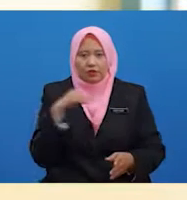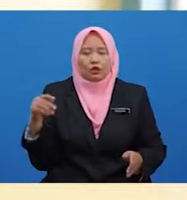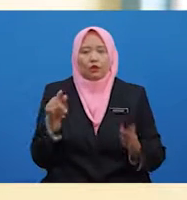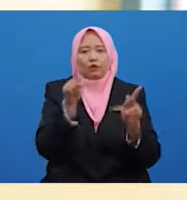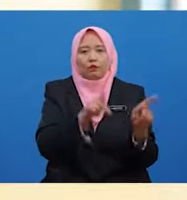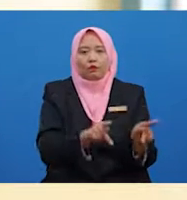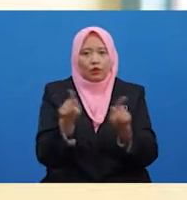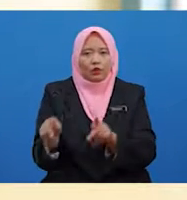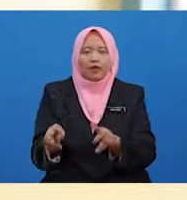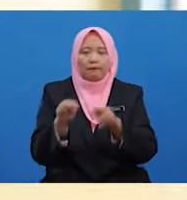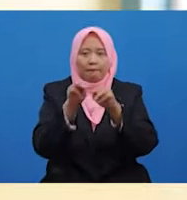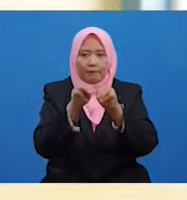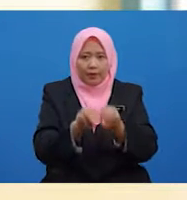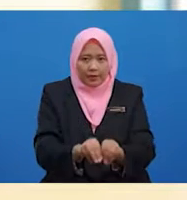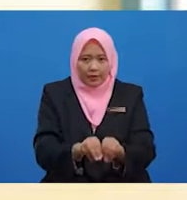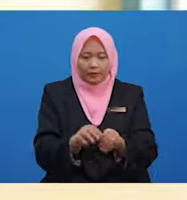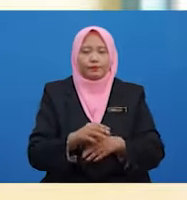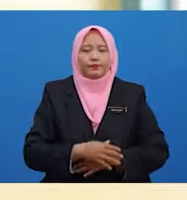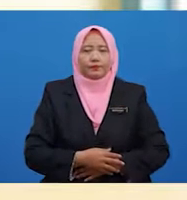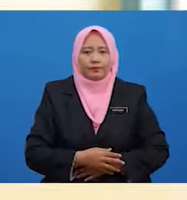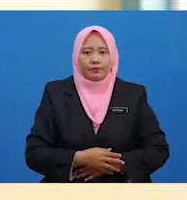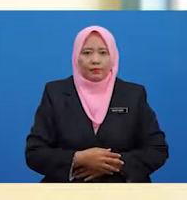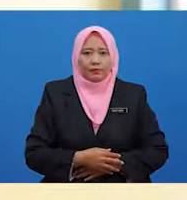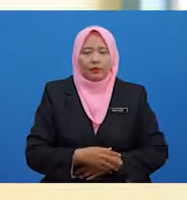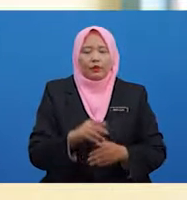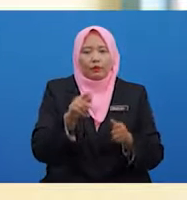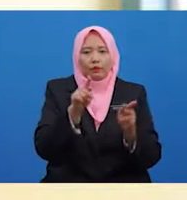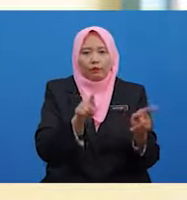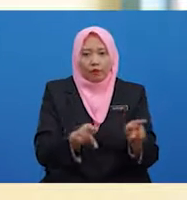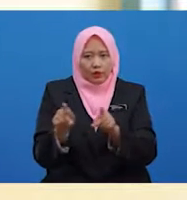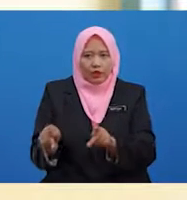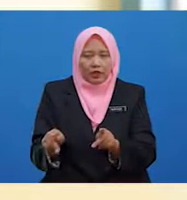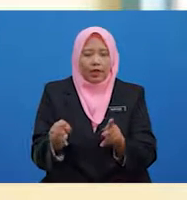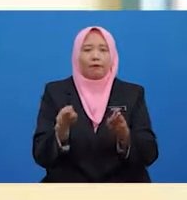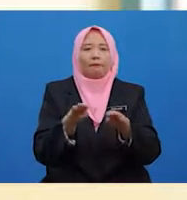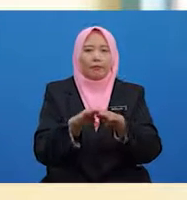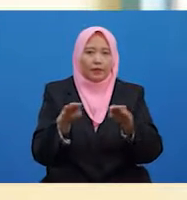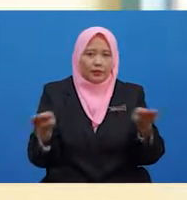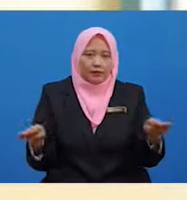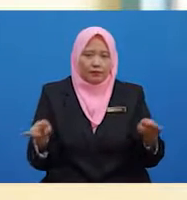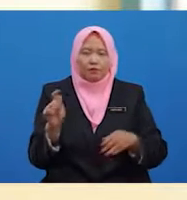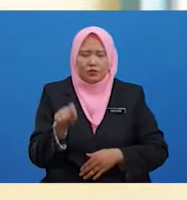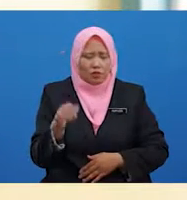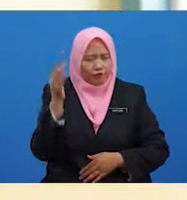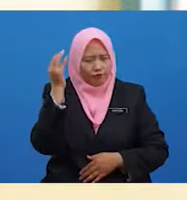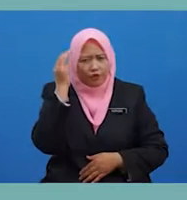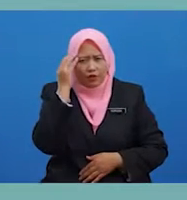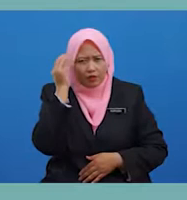Dalam menganalisis data secara bandingan pula, pelajar perlu memahami kehendak soalan terlebih